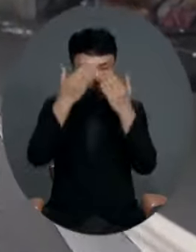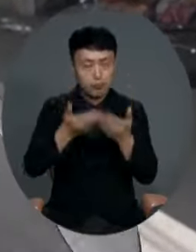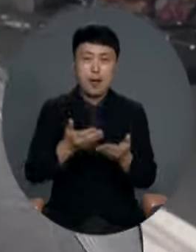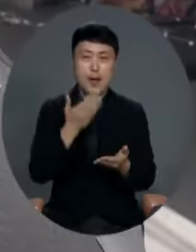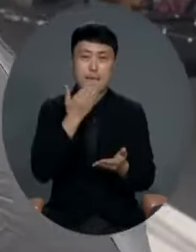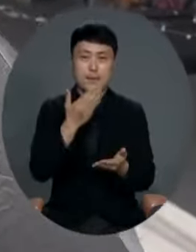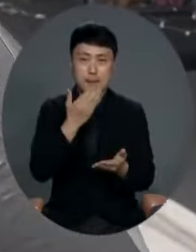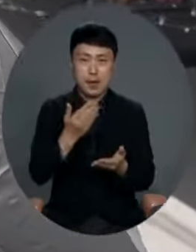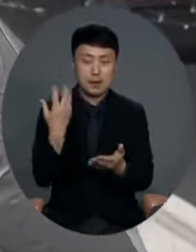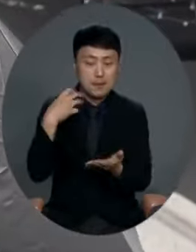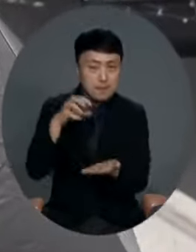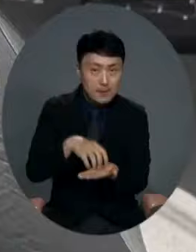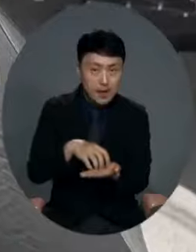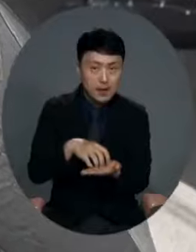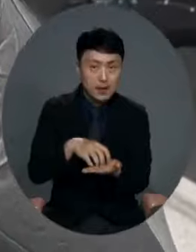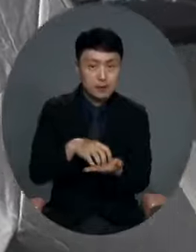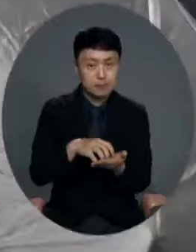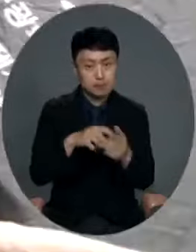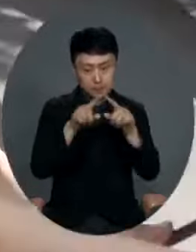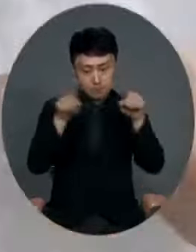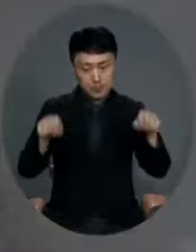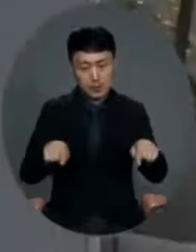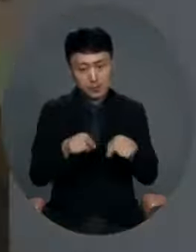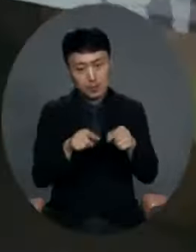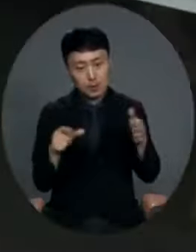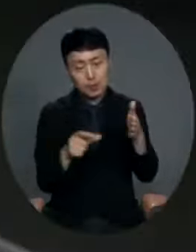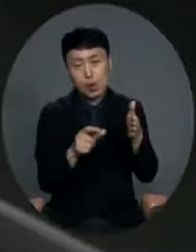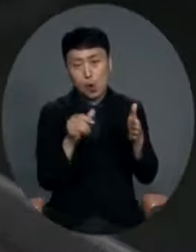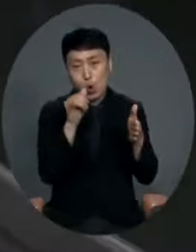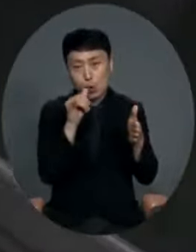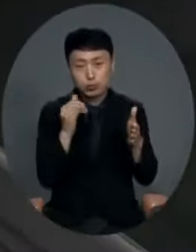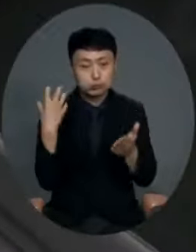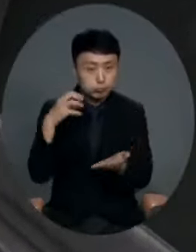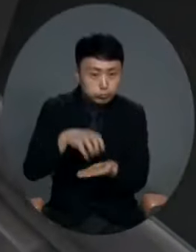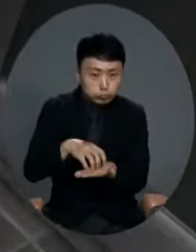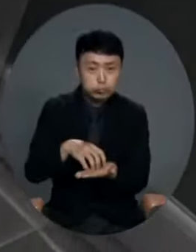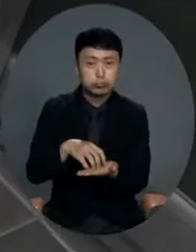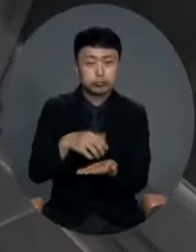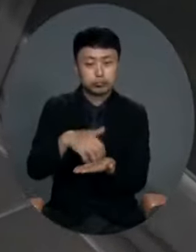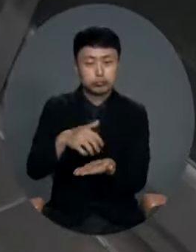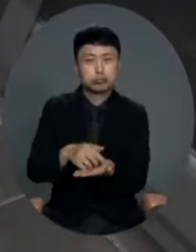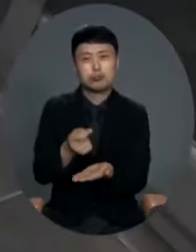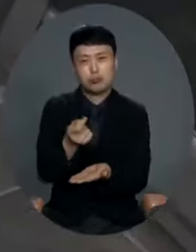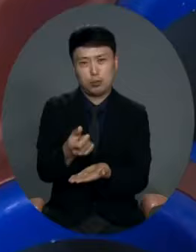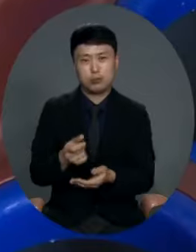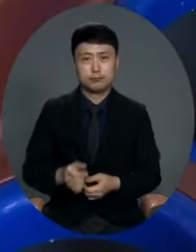후 되돌려달라는 문구가 적혀 있지만 돌아오지 않는 양산이 더 많습니다.